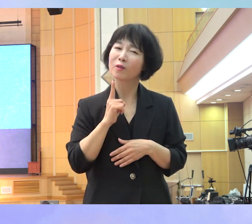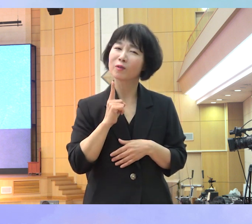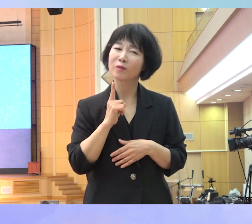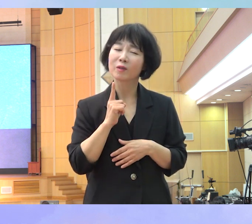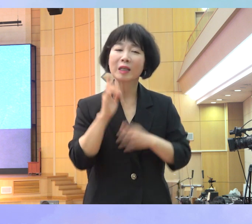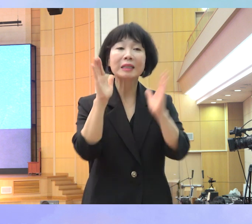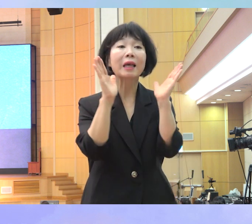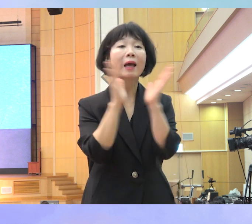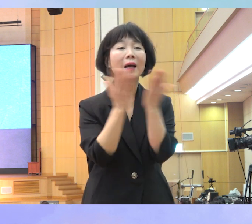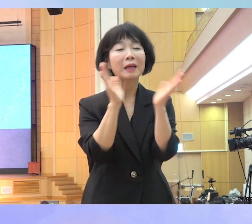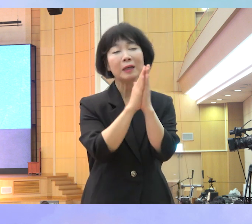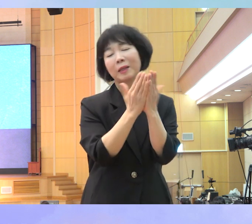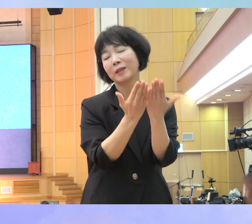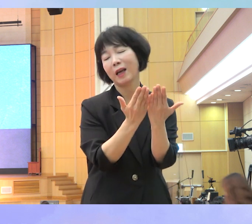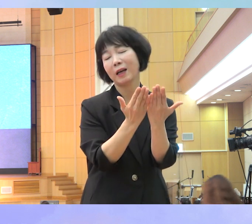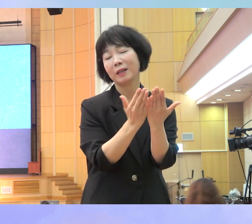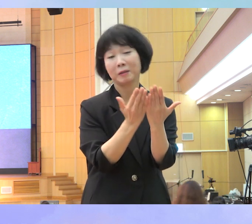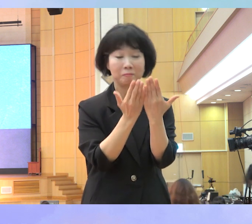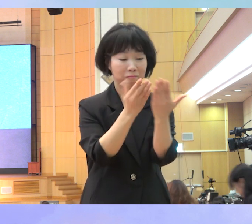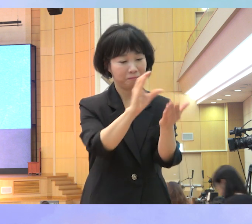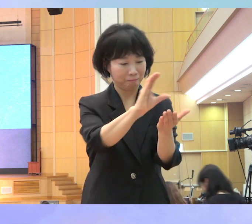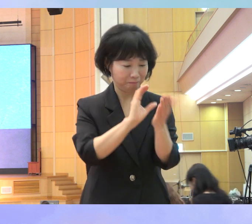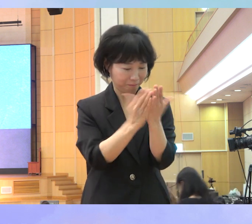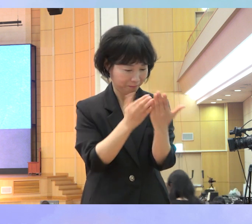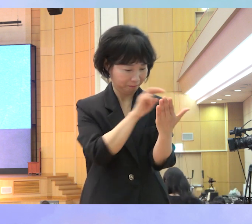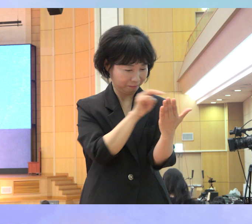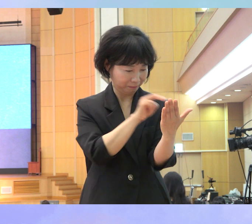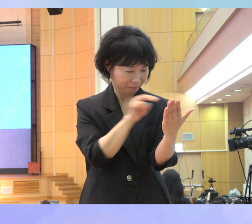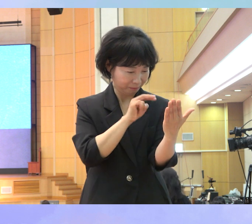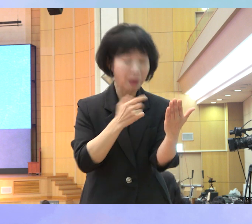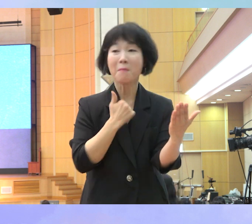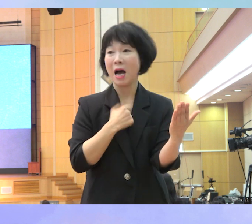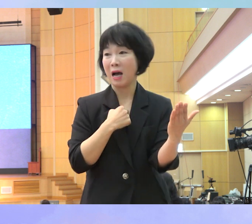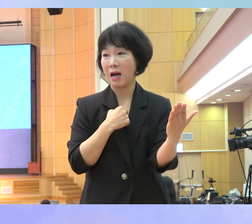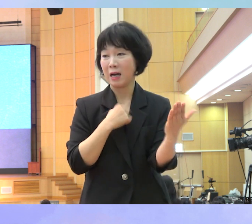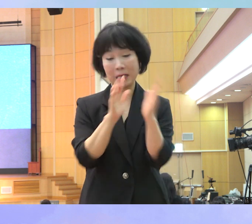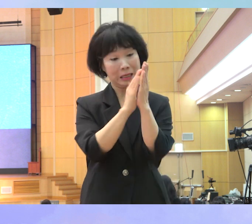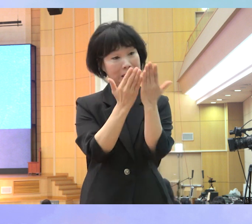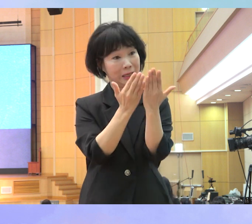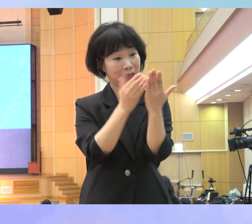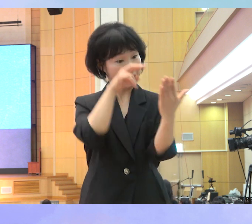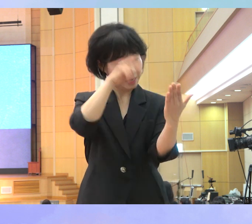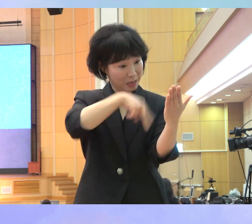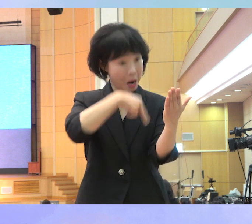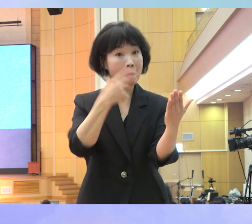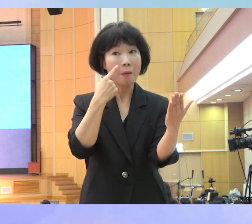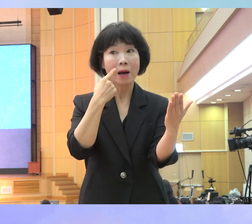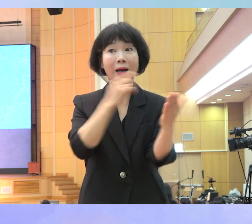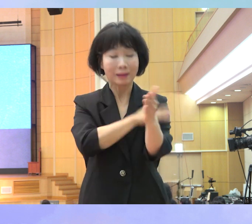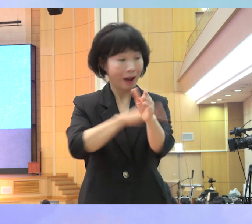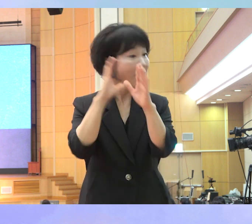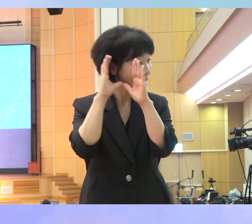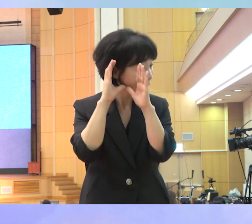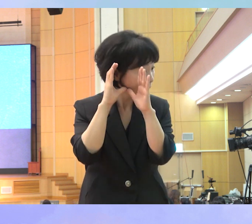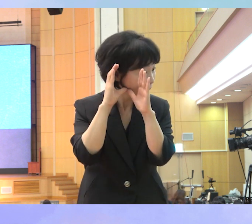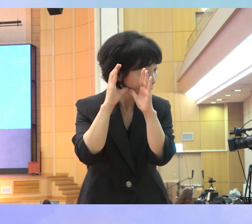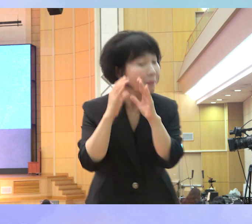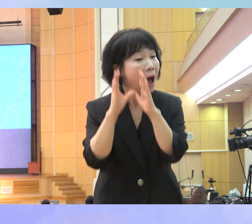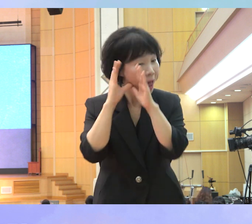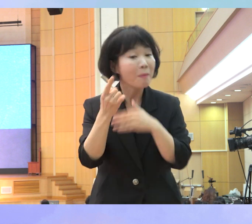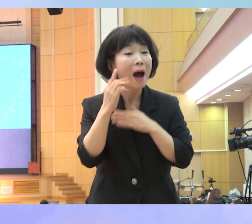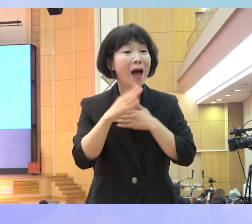이렇게 보게 됐는데, 그 책에 이런 문구가 있어서 제가 오늘 여러분들에게 읽어드리려고